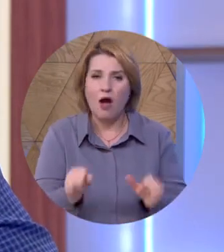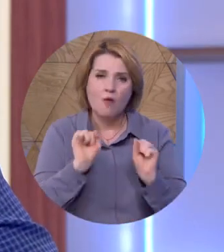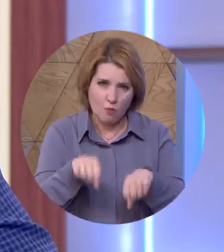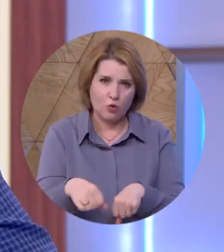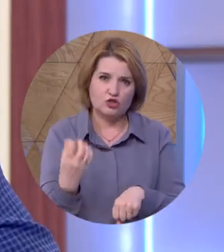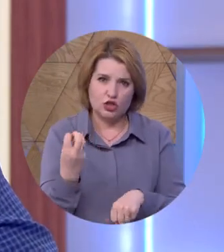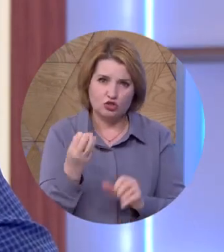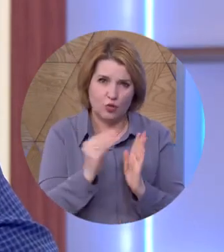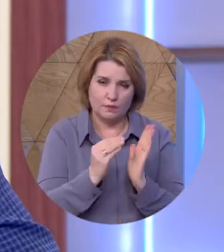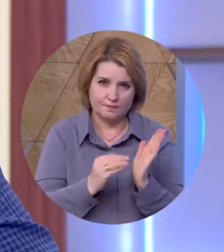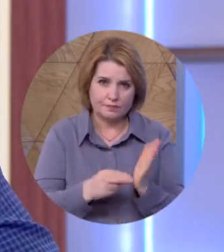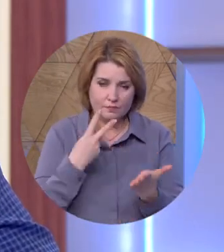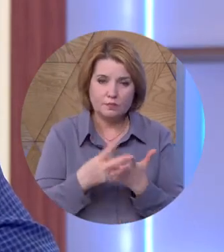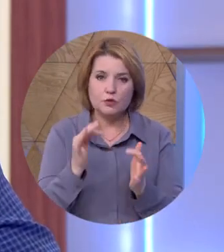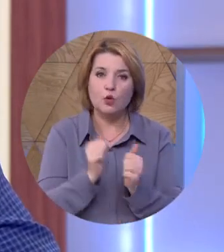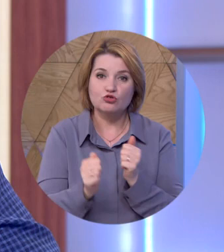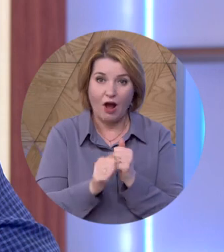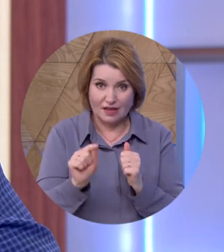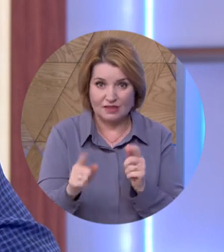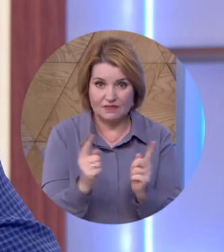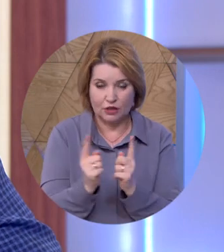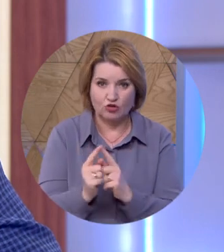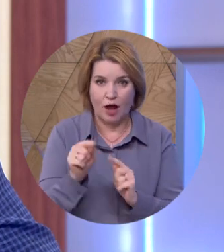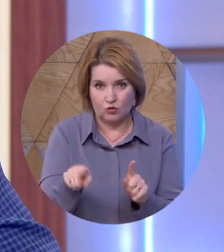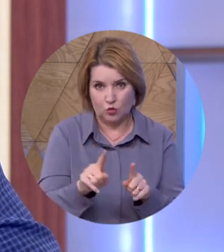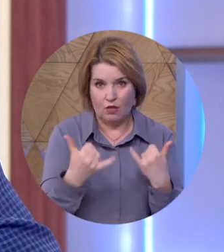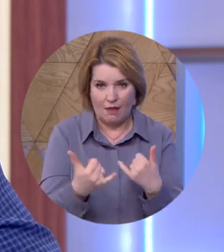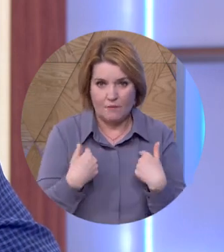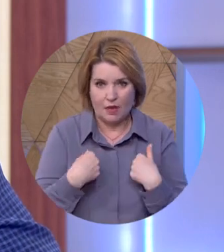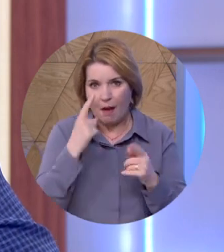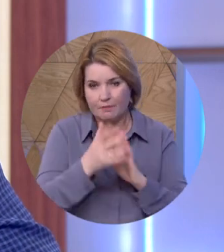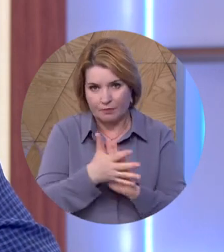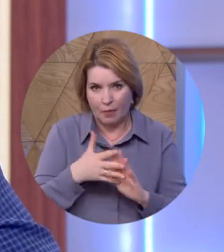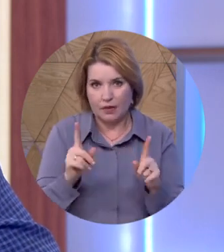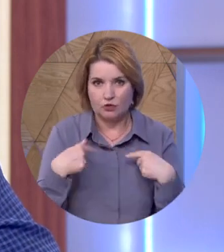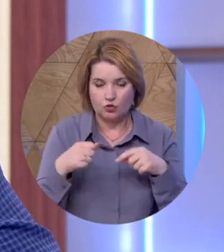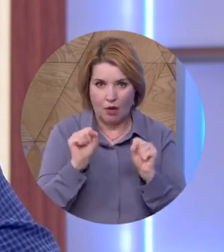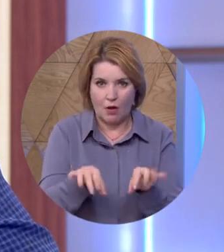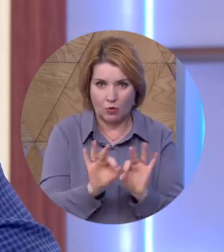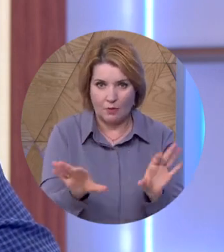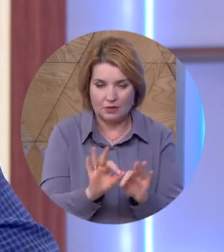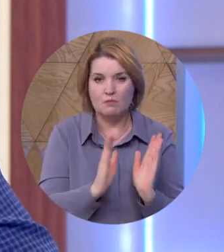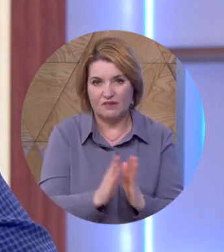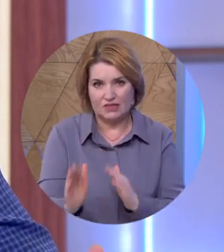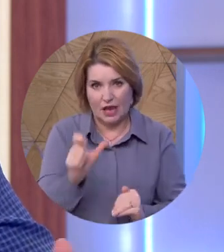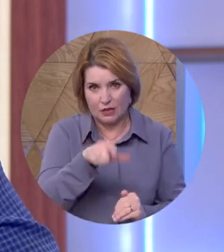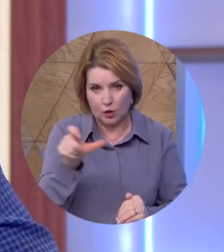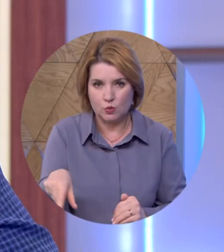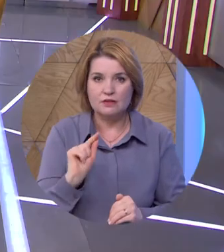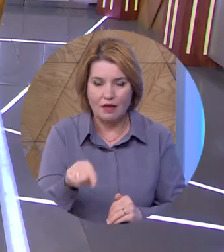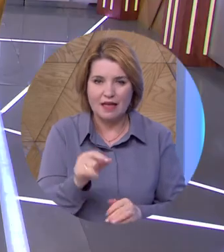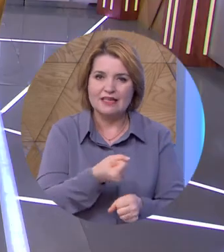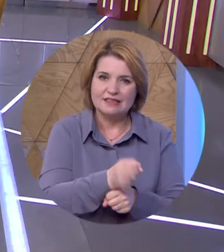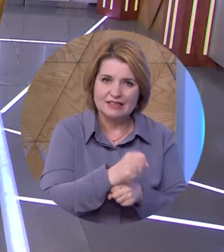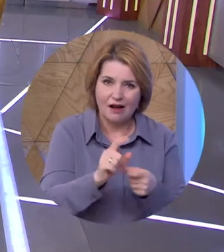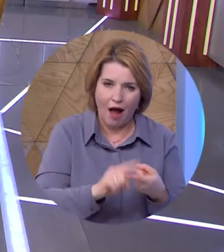какие-то виды. Но вот наиболее часто встречающиеся, или то, что для меня, например, понятно, что я мог бы объяснить модель поведения людей, да. В любом случае, и тиран,